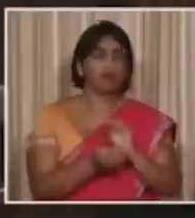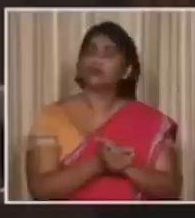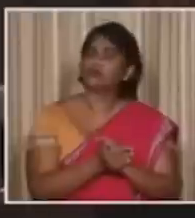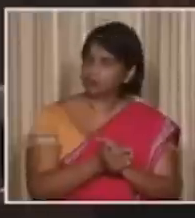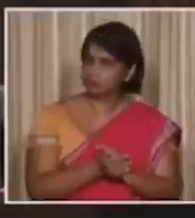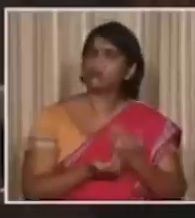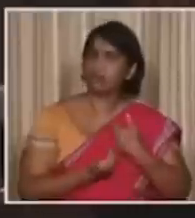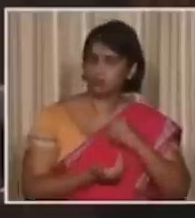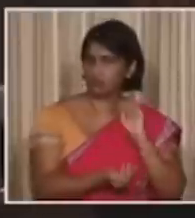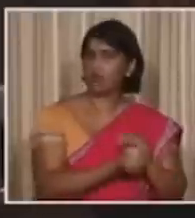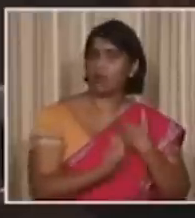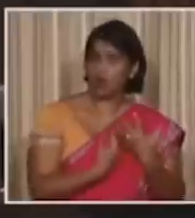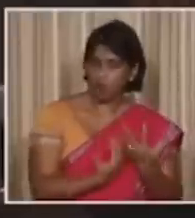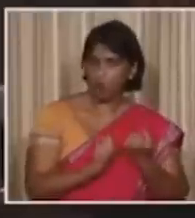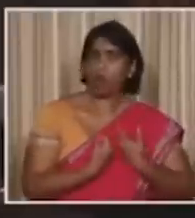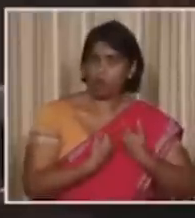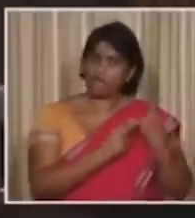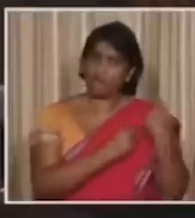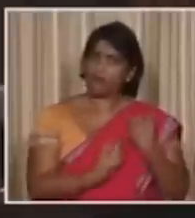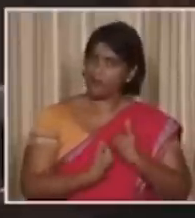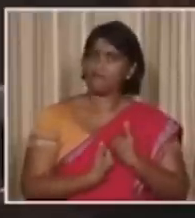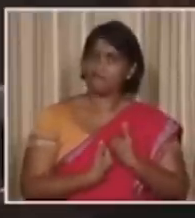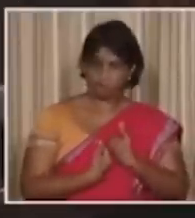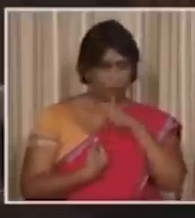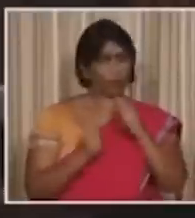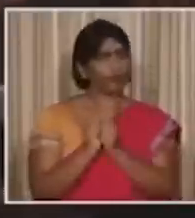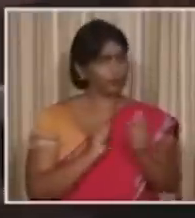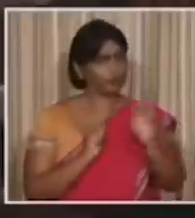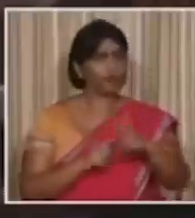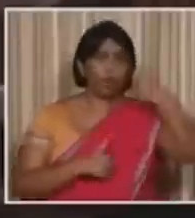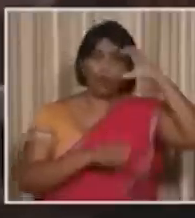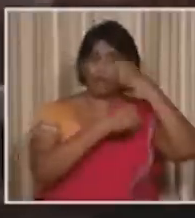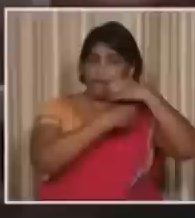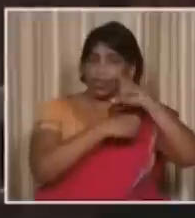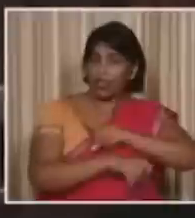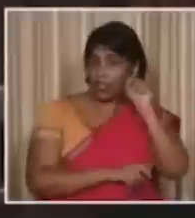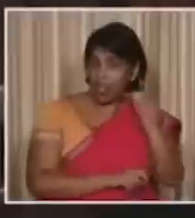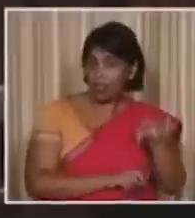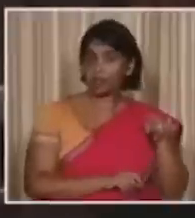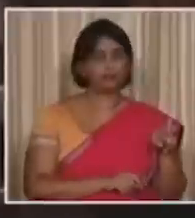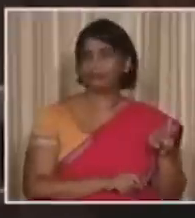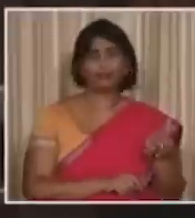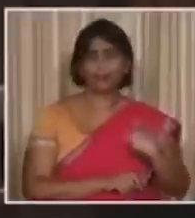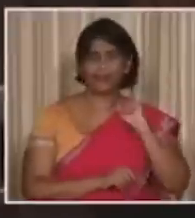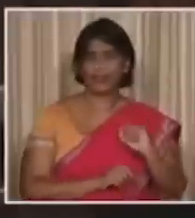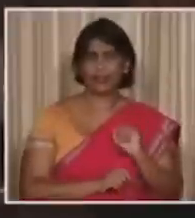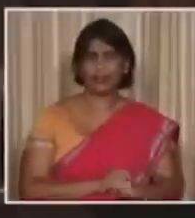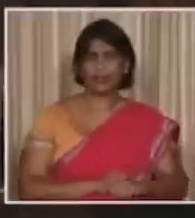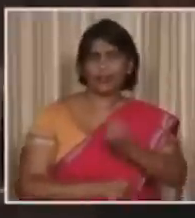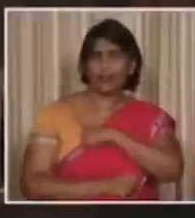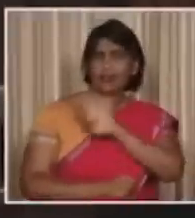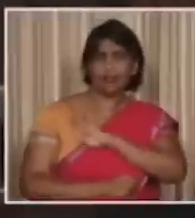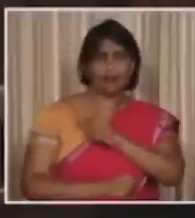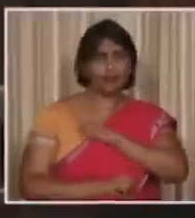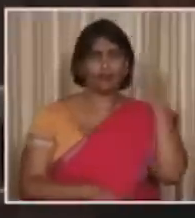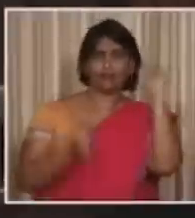போன்ற விடயங்களை பாதுகாக்க நாங்களும் இருக்கிறோம். ஆனால் தொல்பொருள் என்ற பேரில் ஏன் பௌத்த பிக்குமர் வர வேண்டும், ஏன் பெலத்த பிக்குமர் வர வேண்டும், அதிகாரிகள் இல்லையே